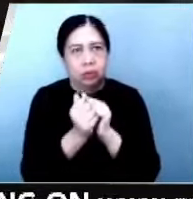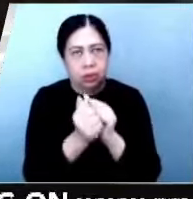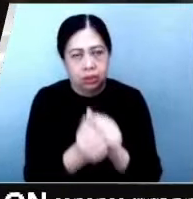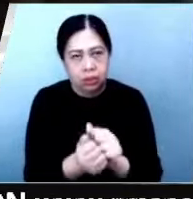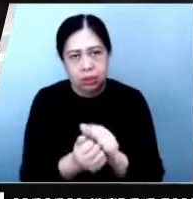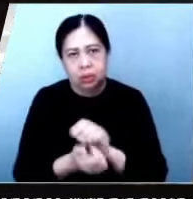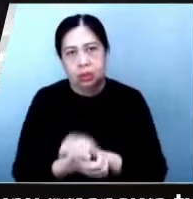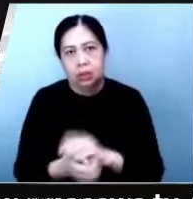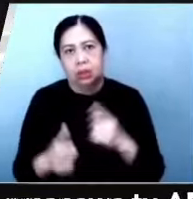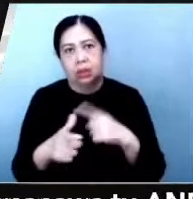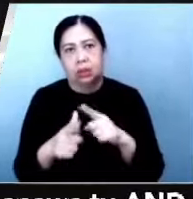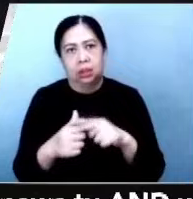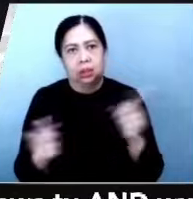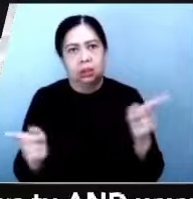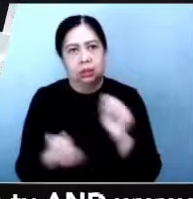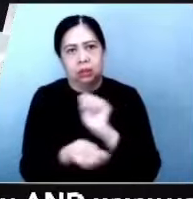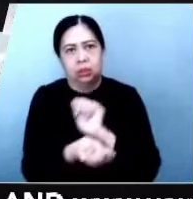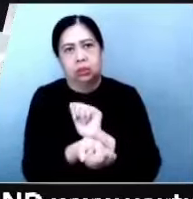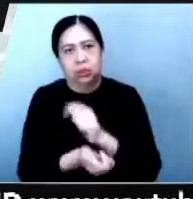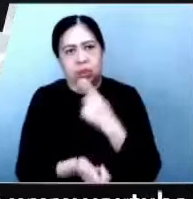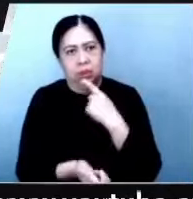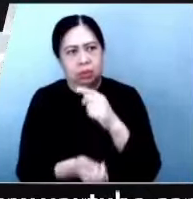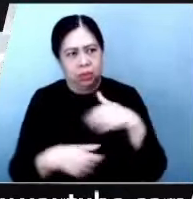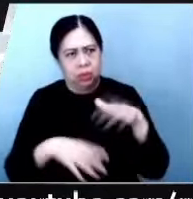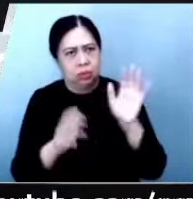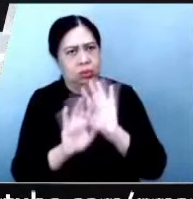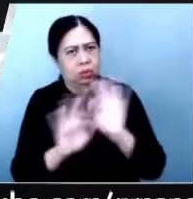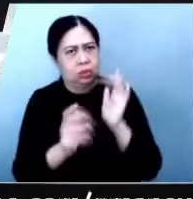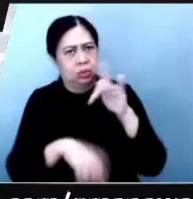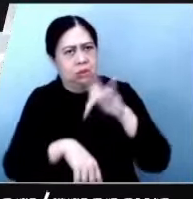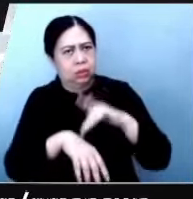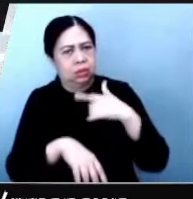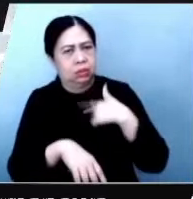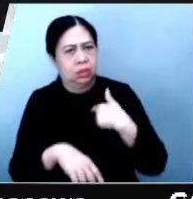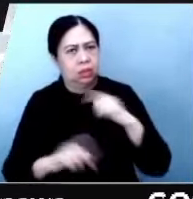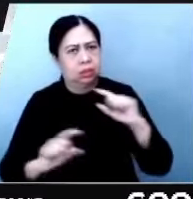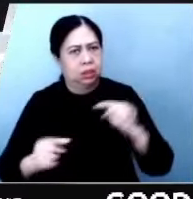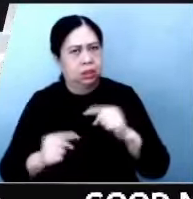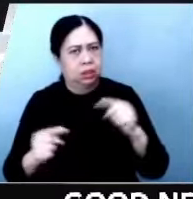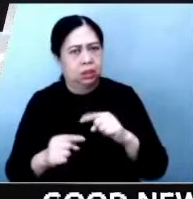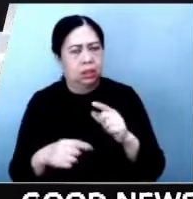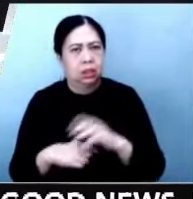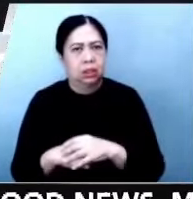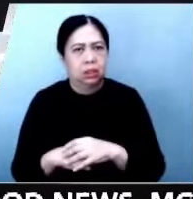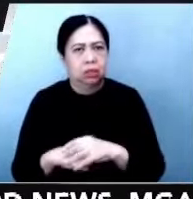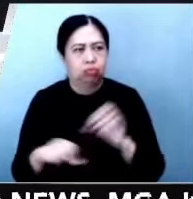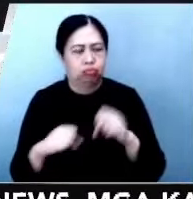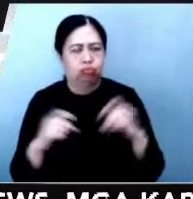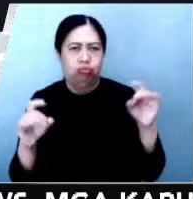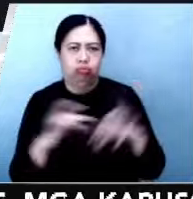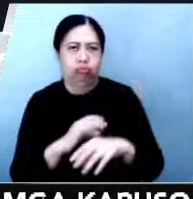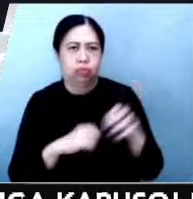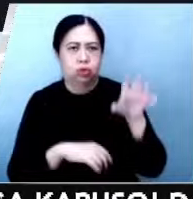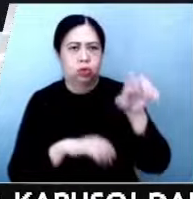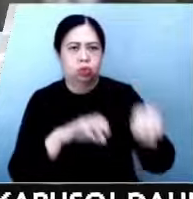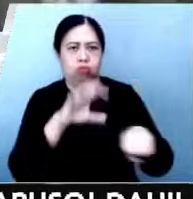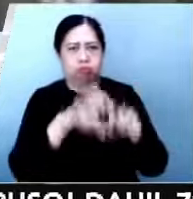akong pinusasan. Sabi ko, bitawan niyo ako. Nasasaktan na din. Eh, sinaktan ko na lang din sila. Nakurot-kurot ko sila